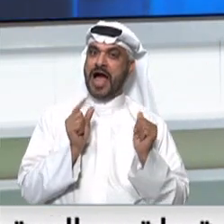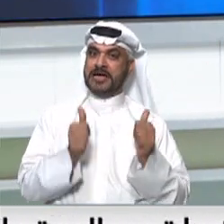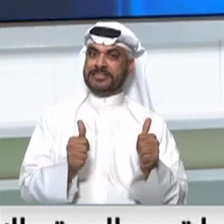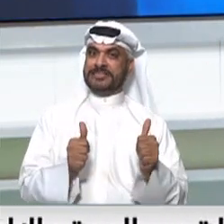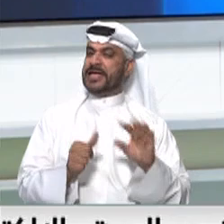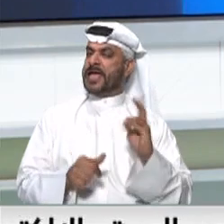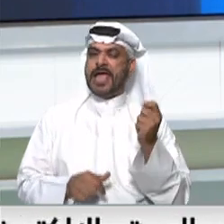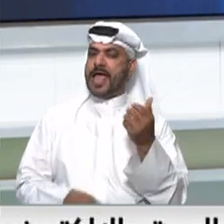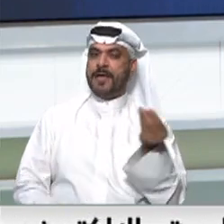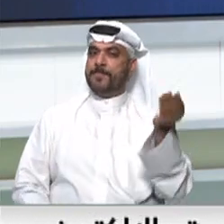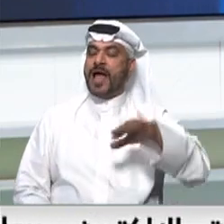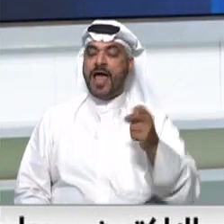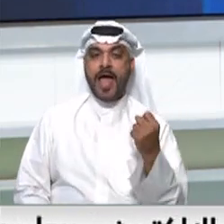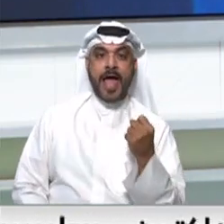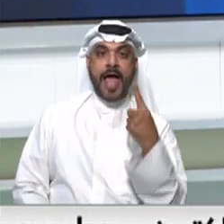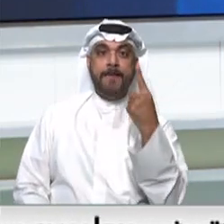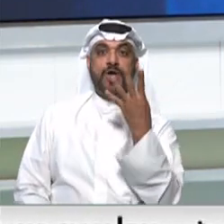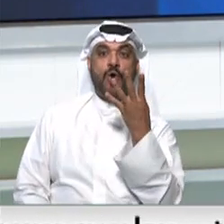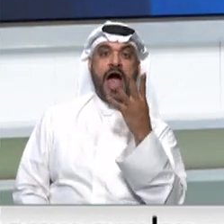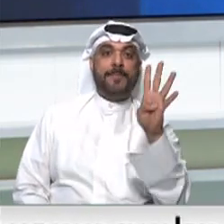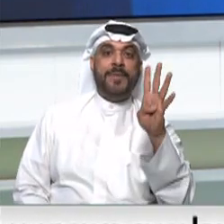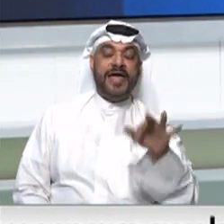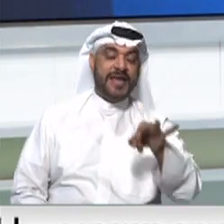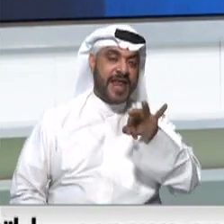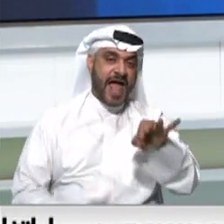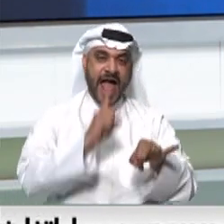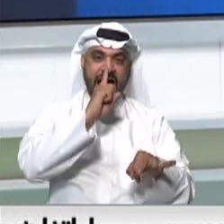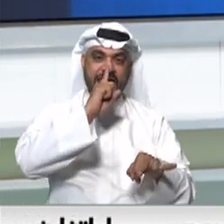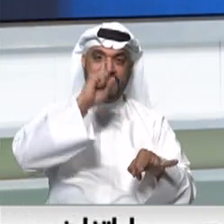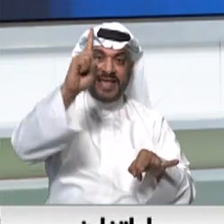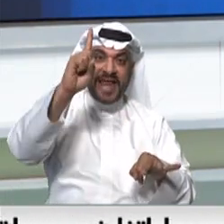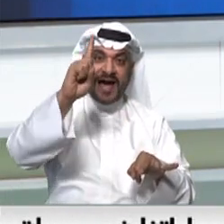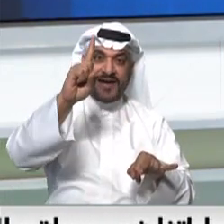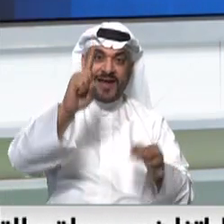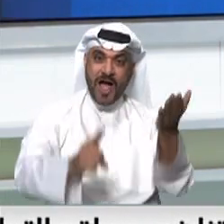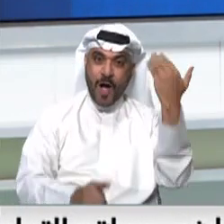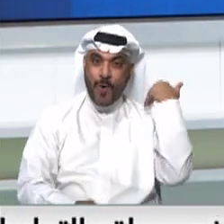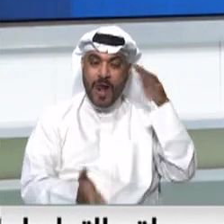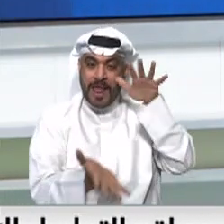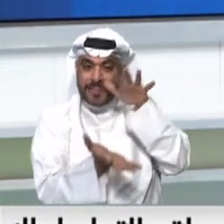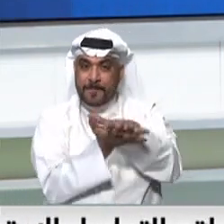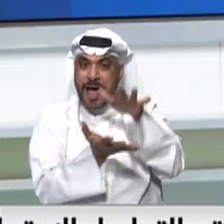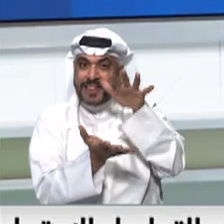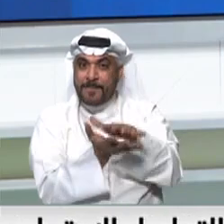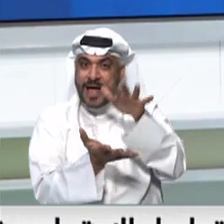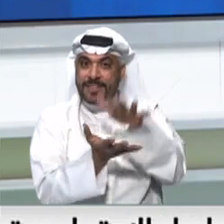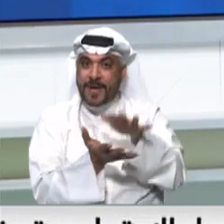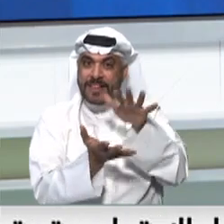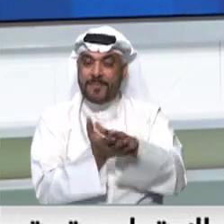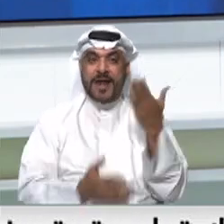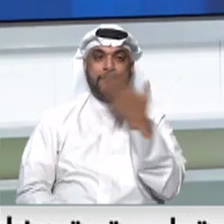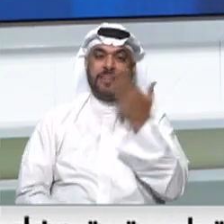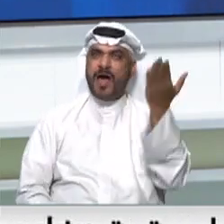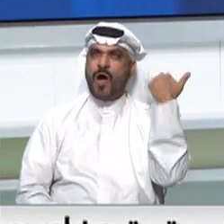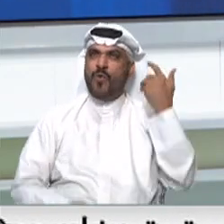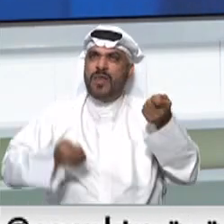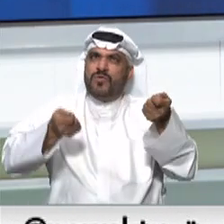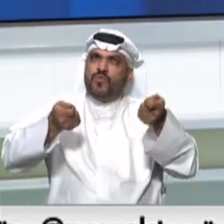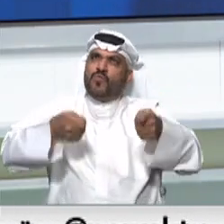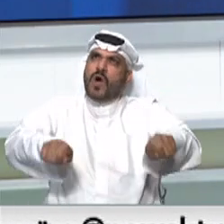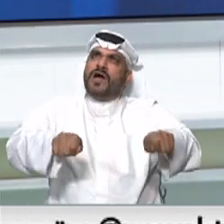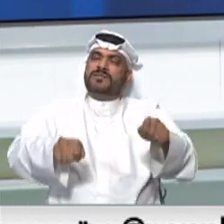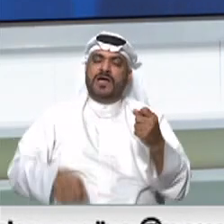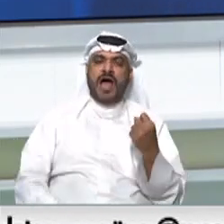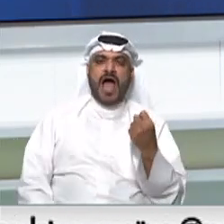تجاوزت 140 الف دينار بعد عودتها لطباعه الكتب المدرسيه عقب توقفها عام